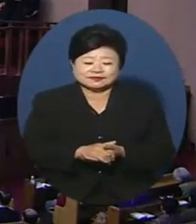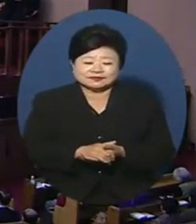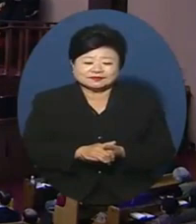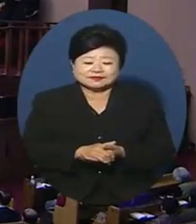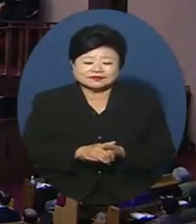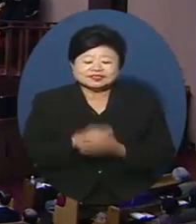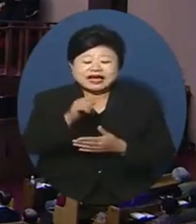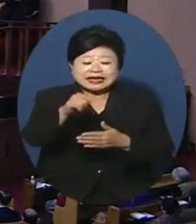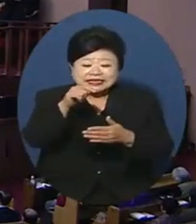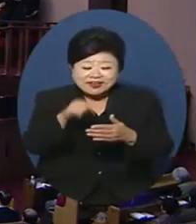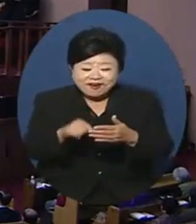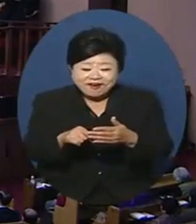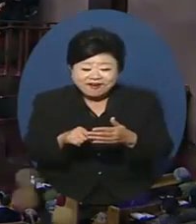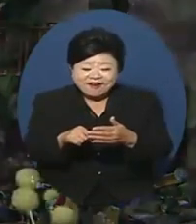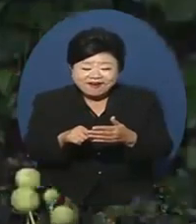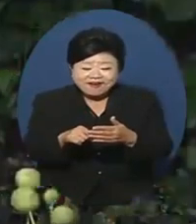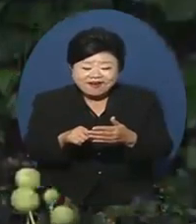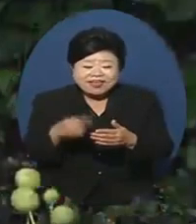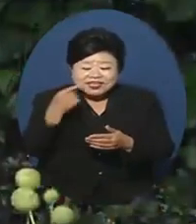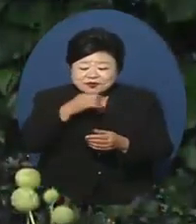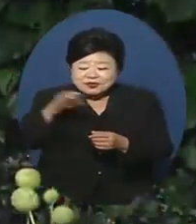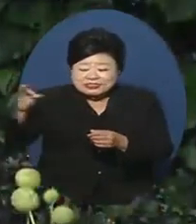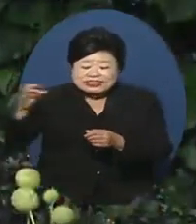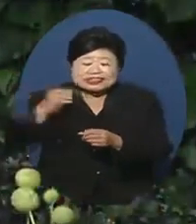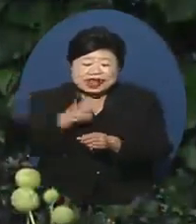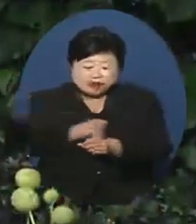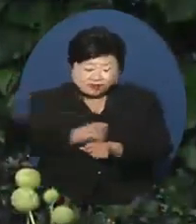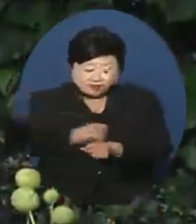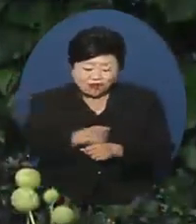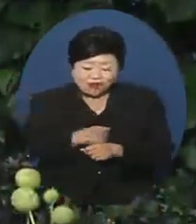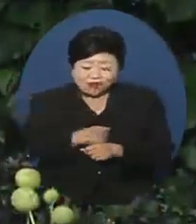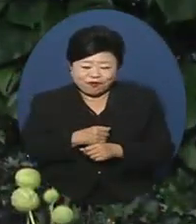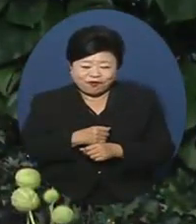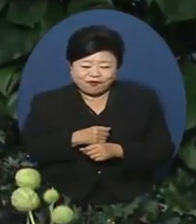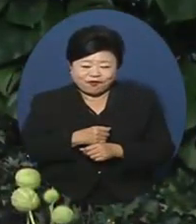그 안에서 여러분 입으로 시인하면